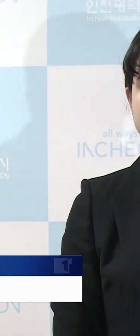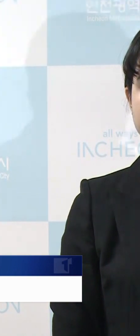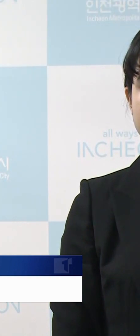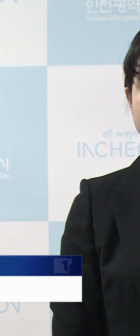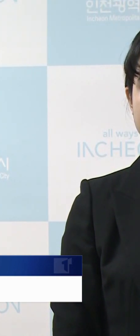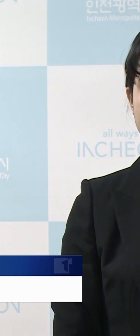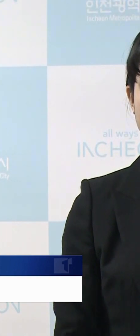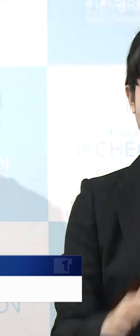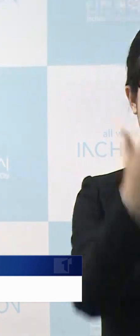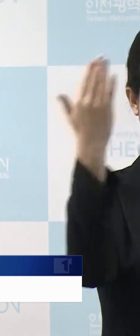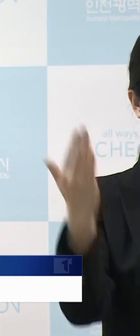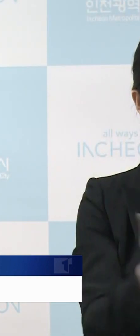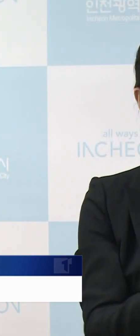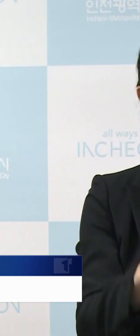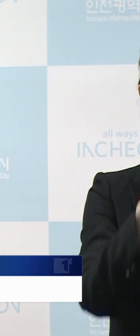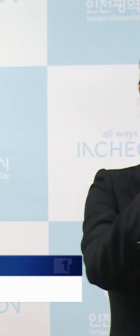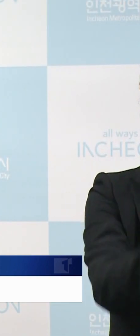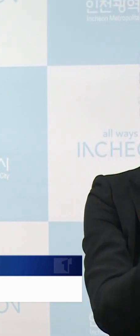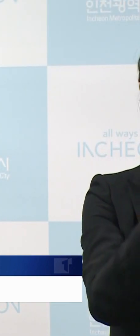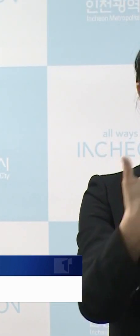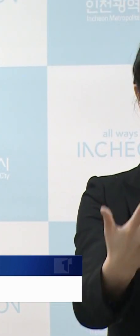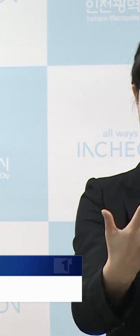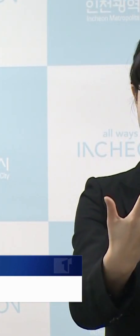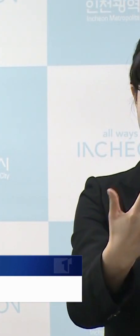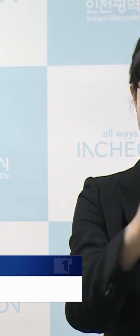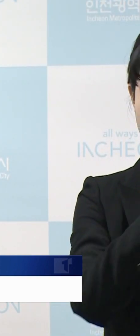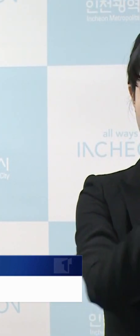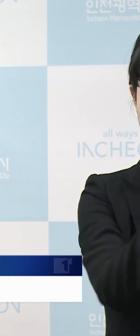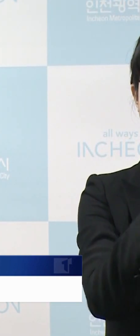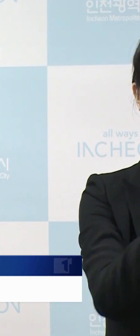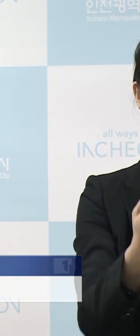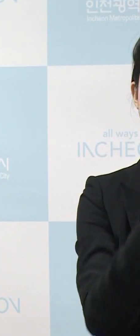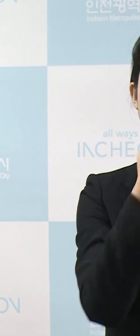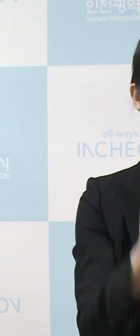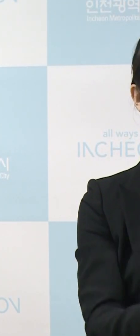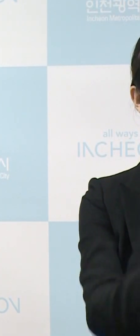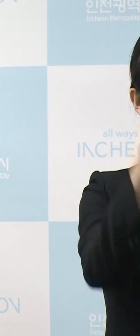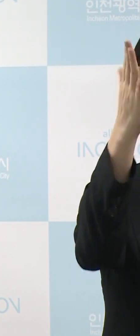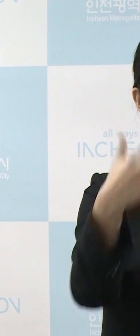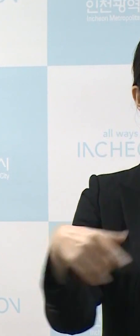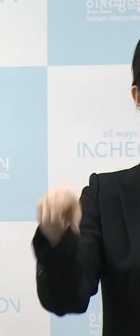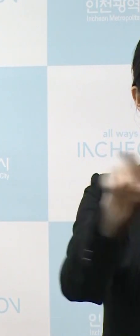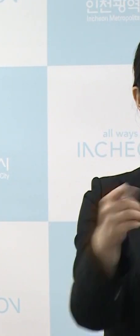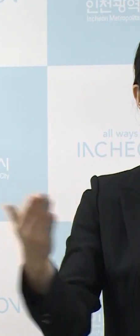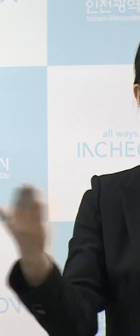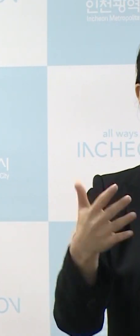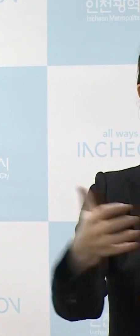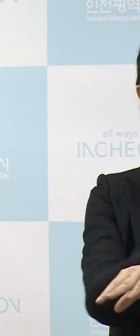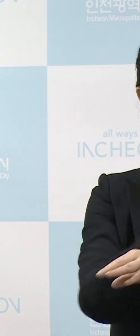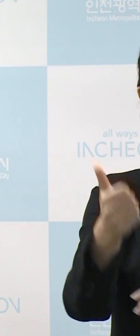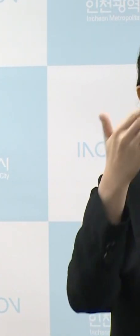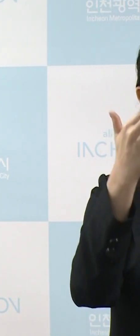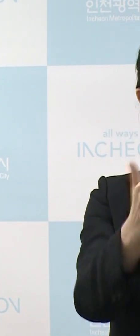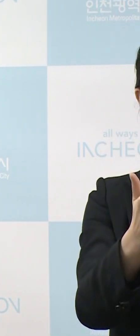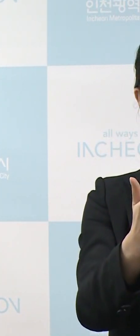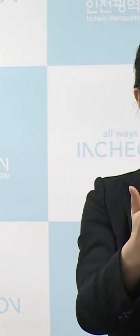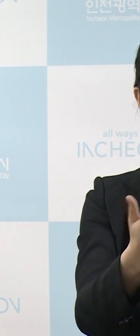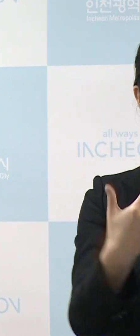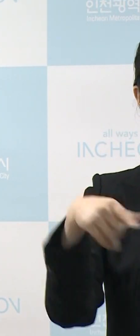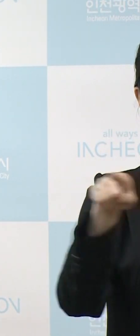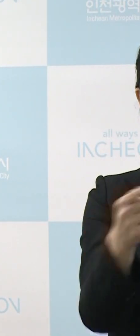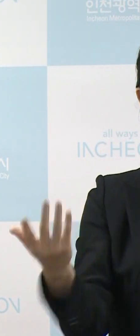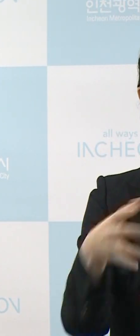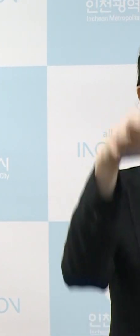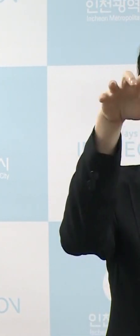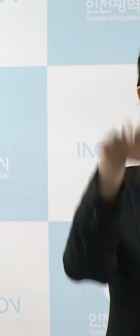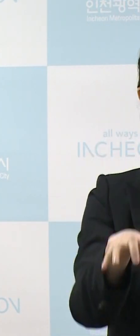이들은 모두 3월 8일 양성 확진을 받은 서울시 확진 환자 A씨와 같은 직장 근무자로 같은 사무실에 근무를